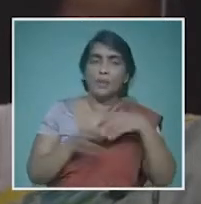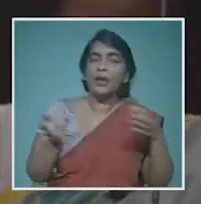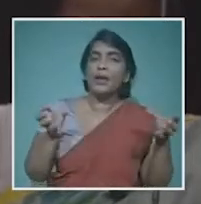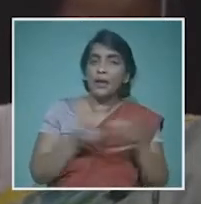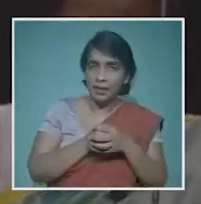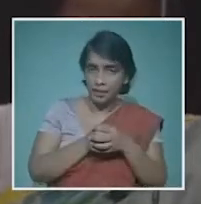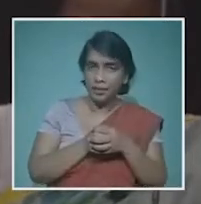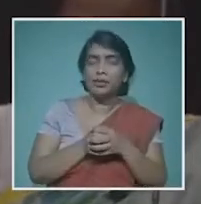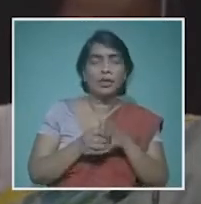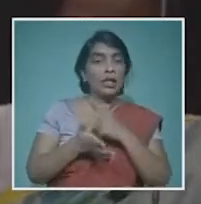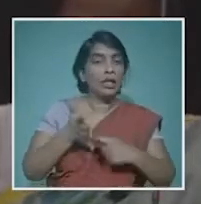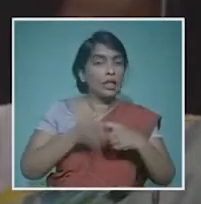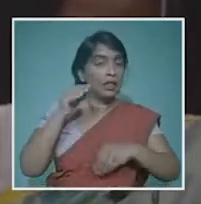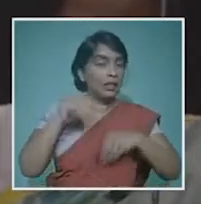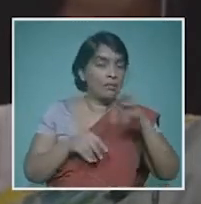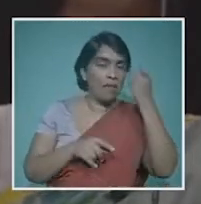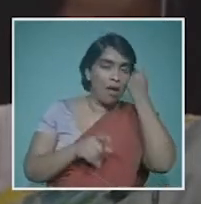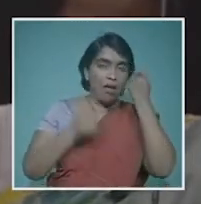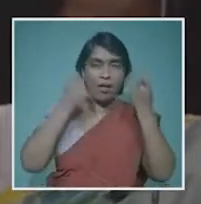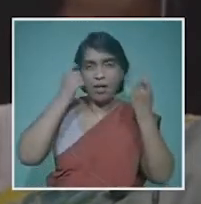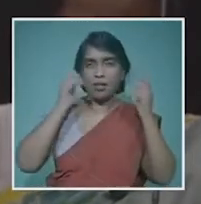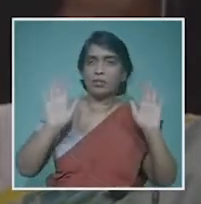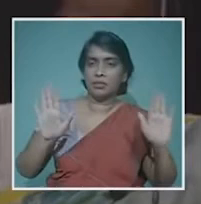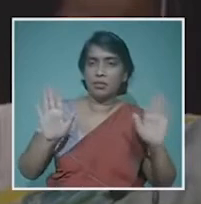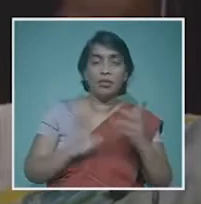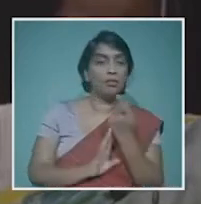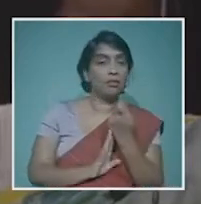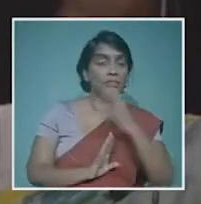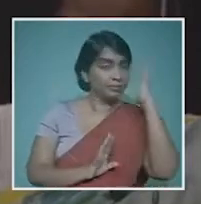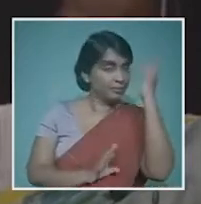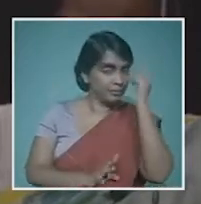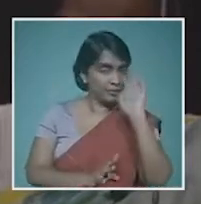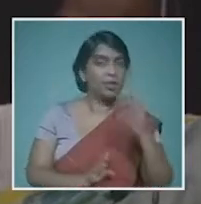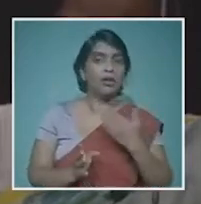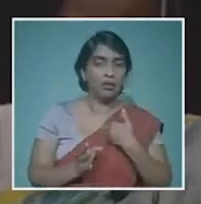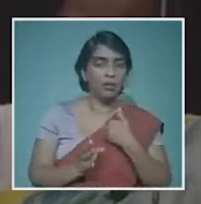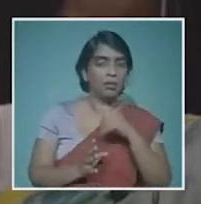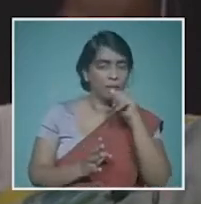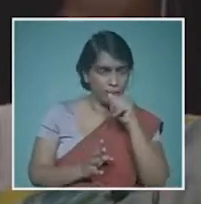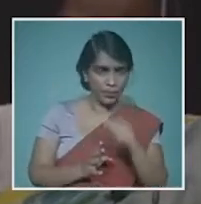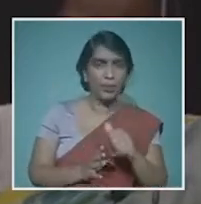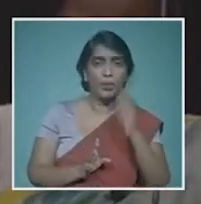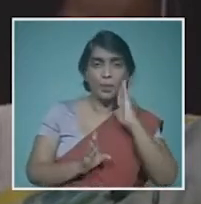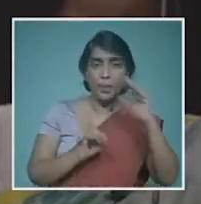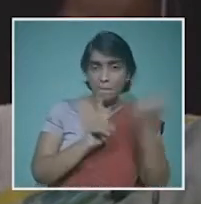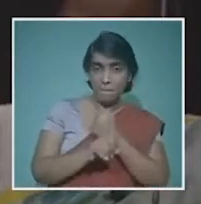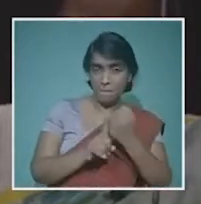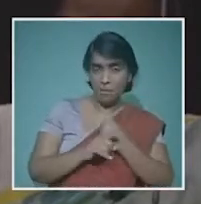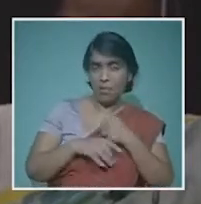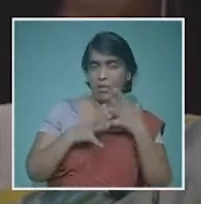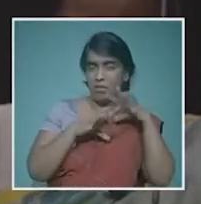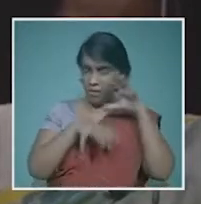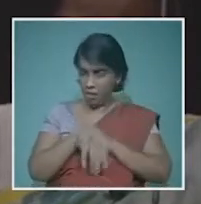වෙමු. දේශපාලන මත වෙනම තියාගනිමු. හැබැයි ආර්ථිකය දිනා ගන්න නම් අපි යටත් වෙනවද විදේශ බලවේගවලට?